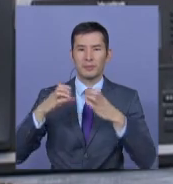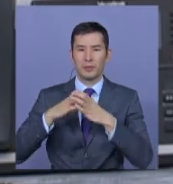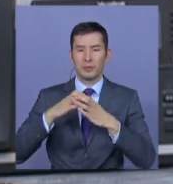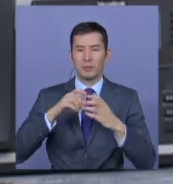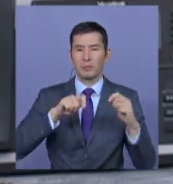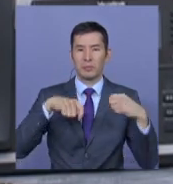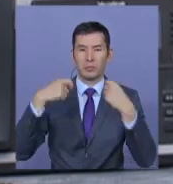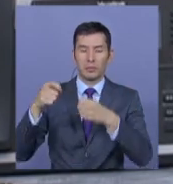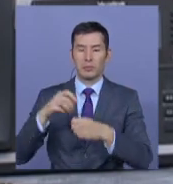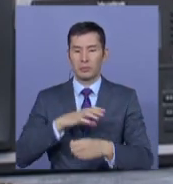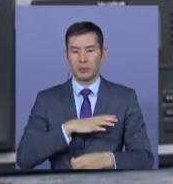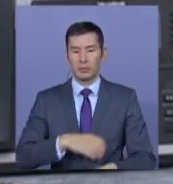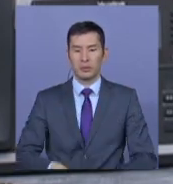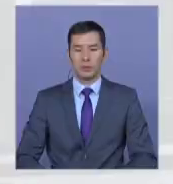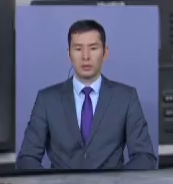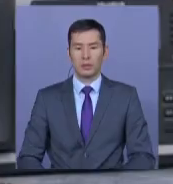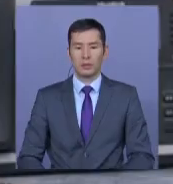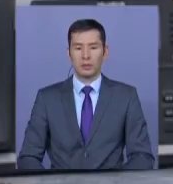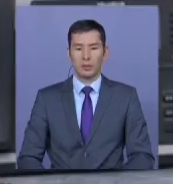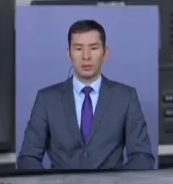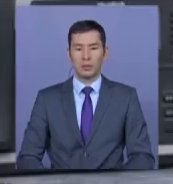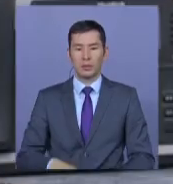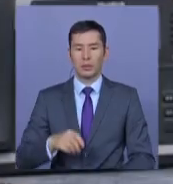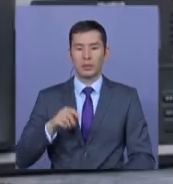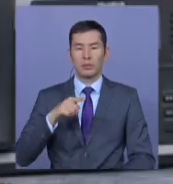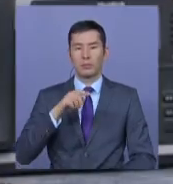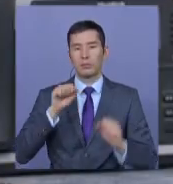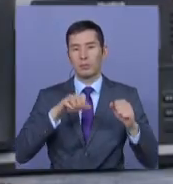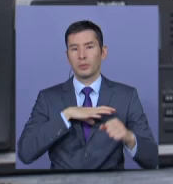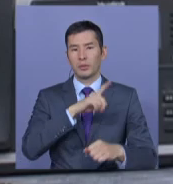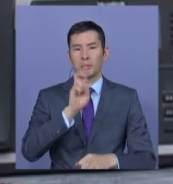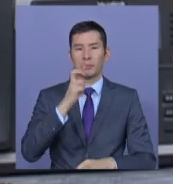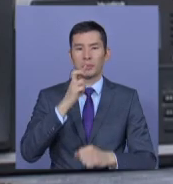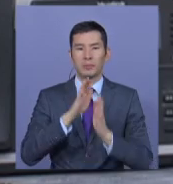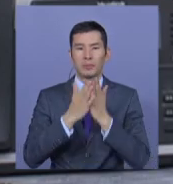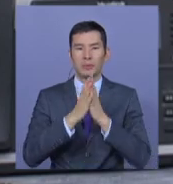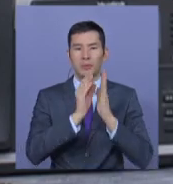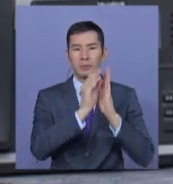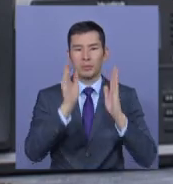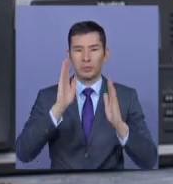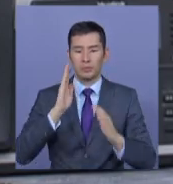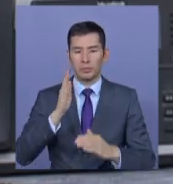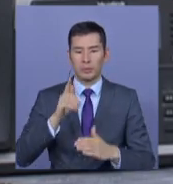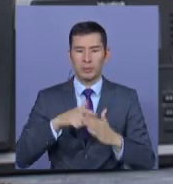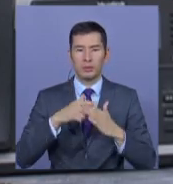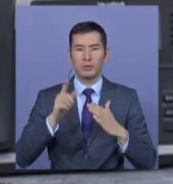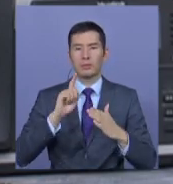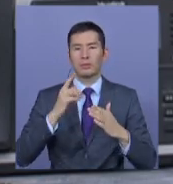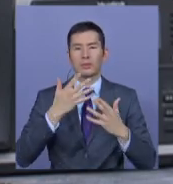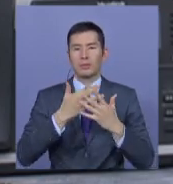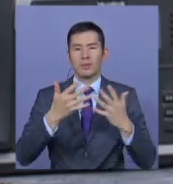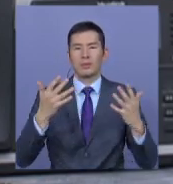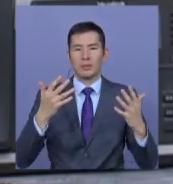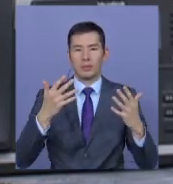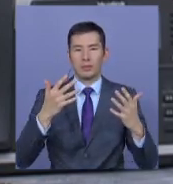қоғамының орналастыратын акцияны төлеуге берілген. Ол немесе кітапхана болады, немесе үйірмелер, немесе оқыту құрастыры және тағы да